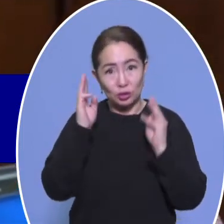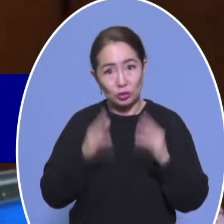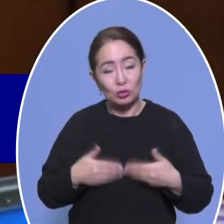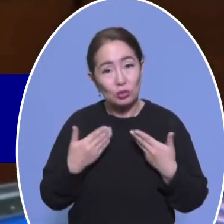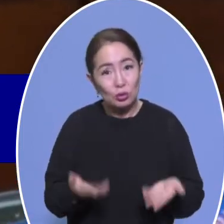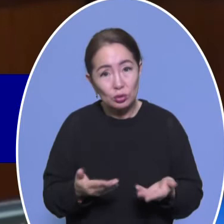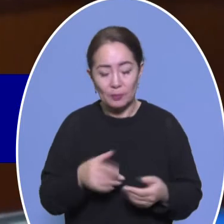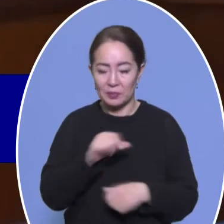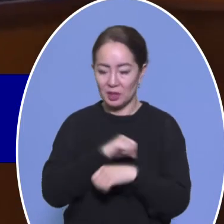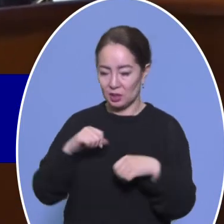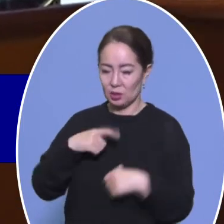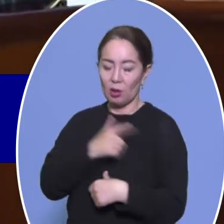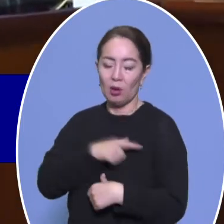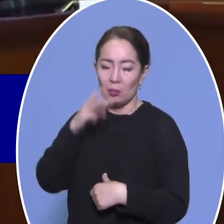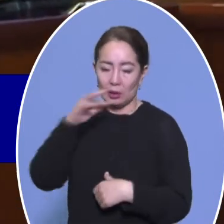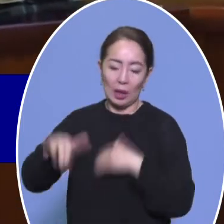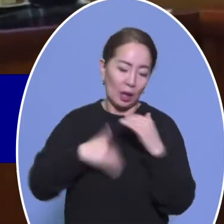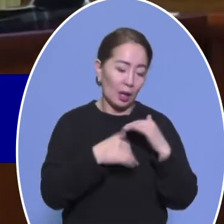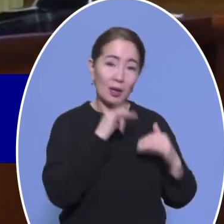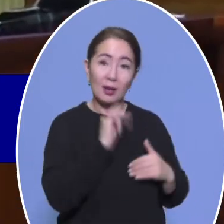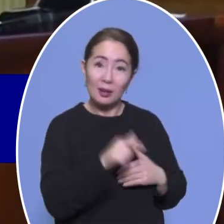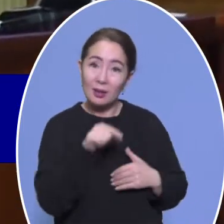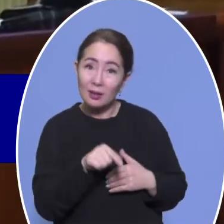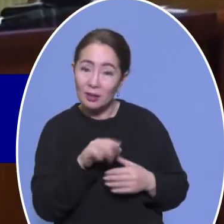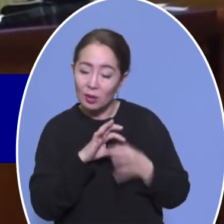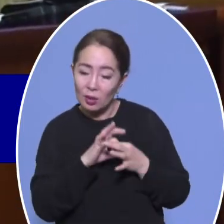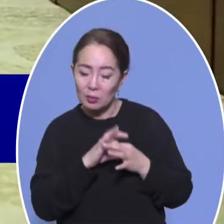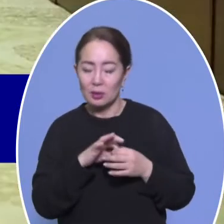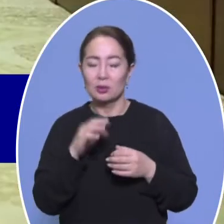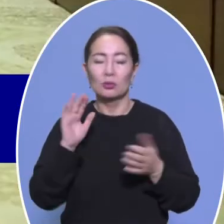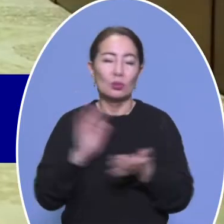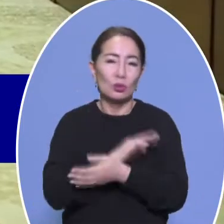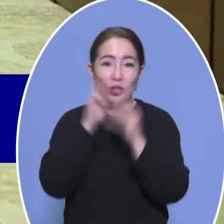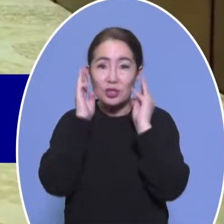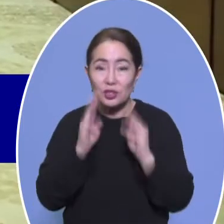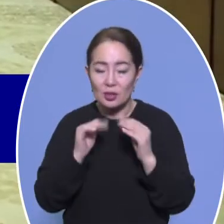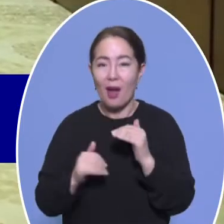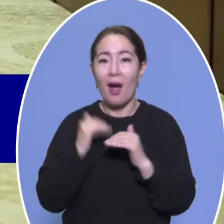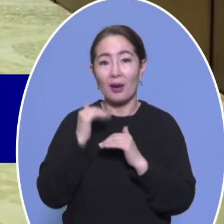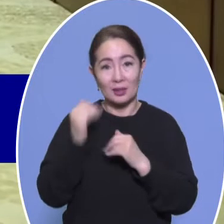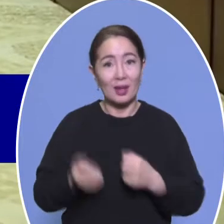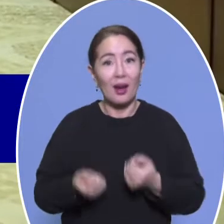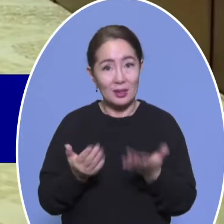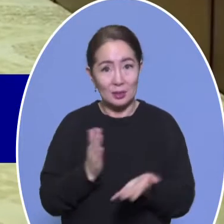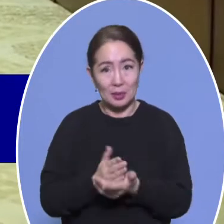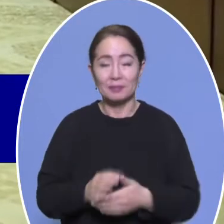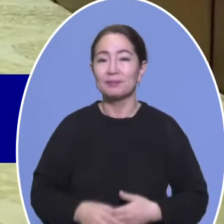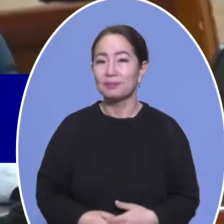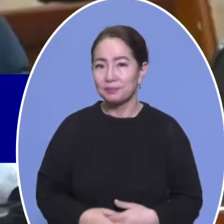За мөн иргэдээс хамгийн их гомдол мэдээлэл ирдэг газартай холбоотой асуудлыг цахим системийг ашиглан түргэн шуурхай шийдвэрлэхэд ахиц дэвшил гарч